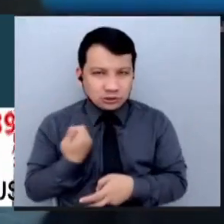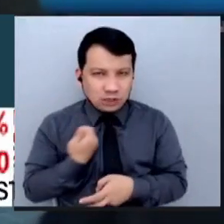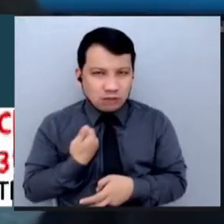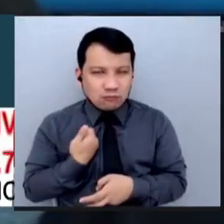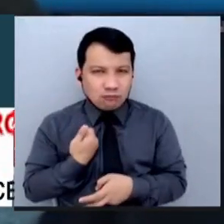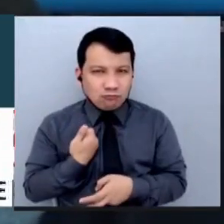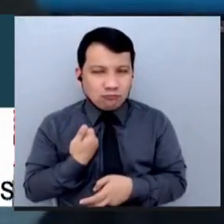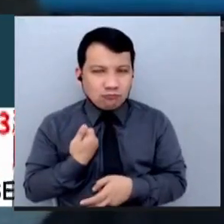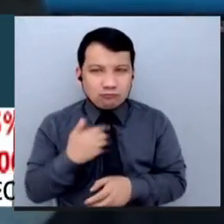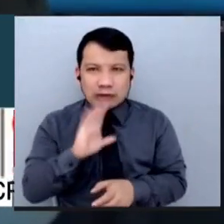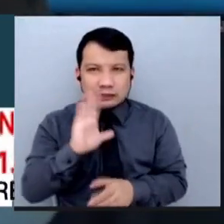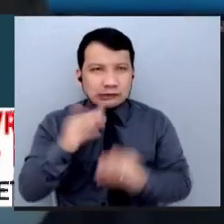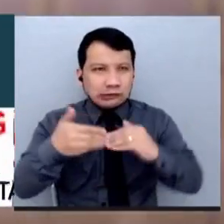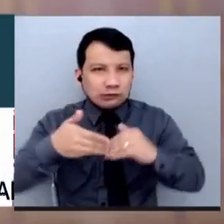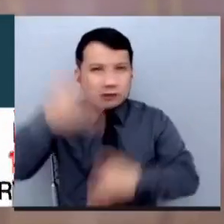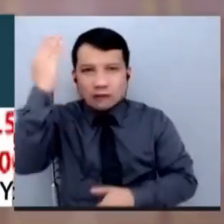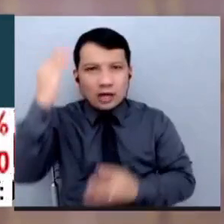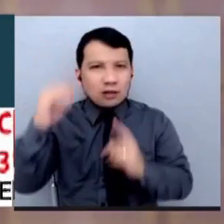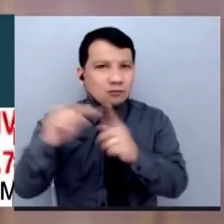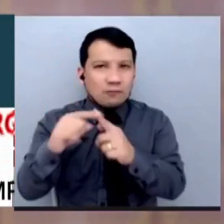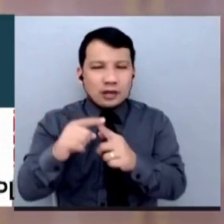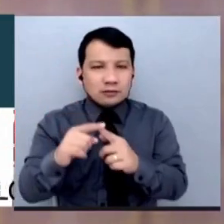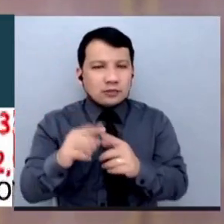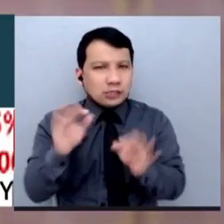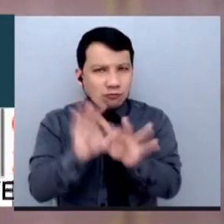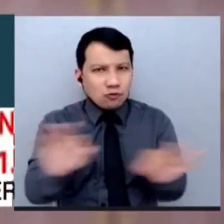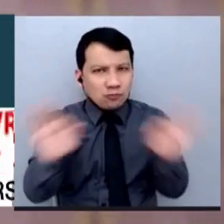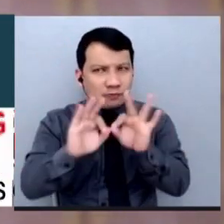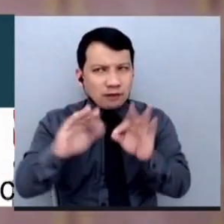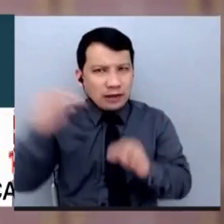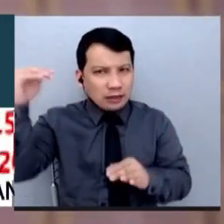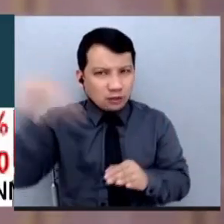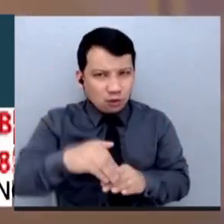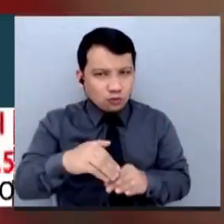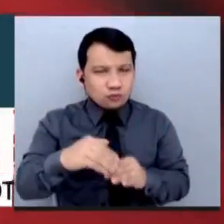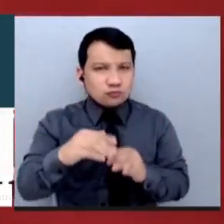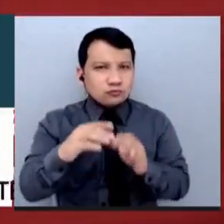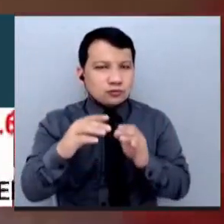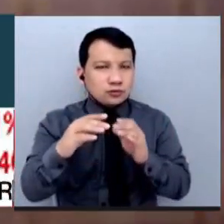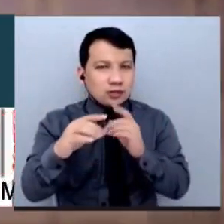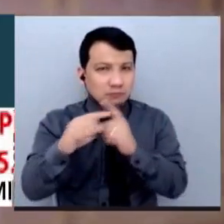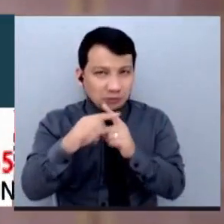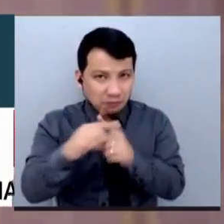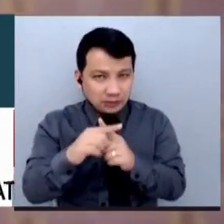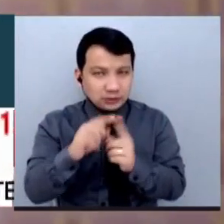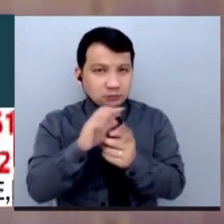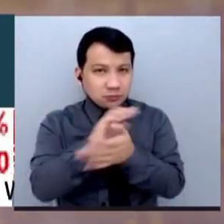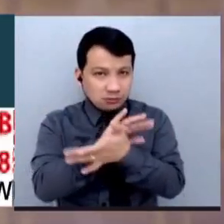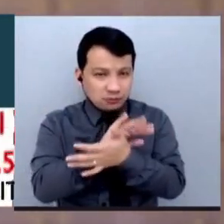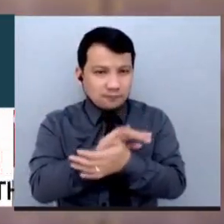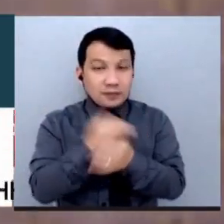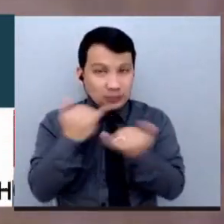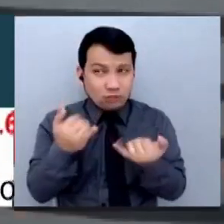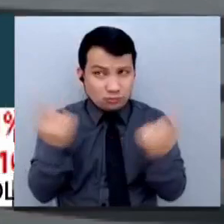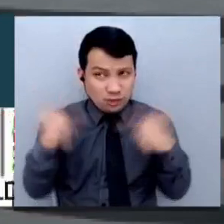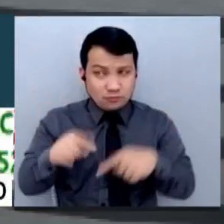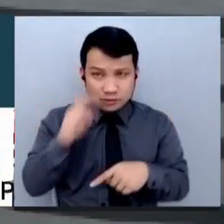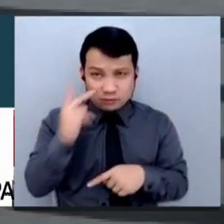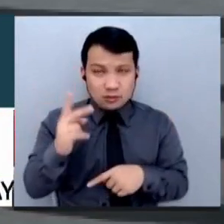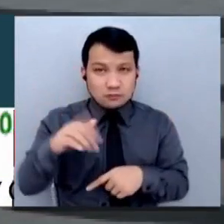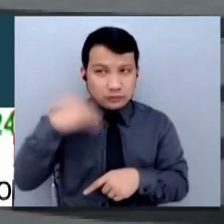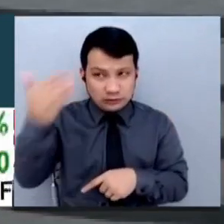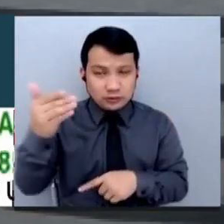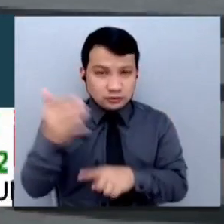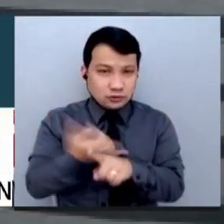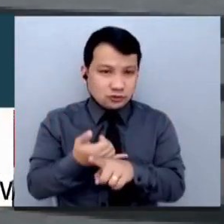kailangan siguraduhin natin na manatiling mababa yung kaso. Nobyembre na ngayon. So January, papasok